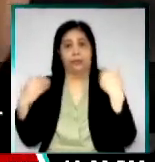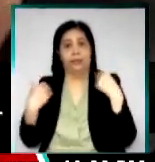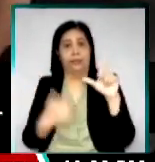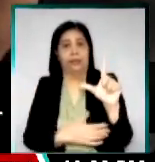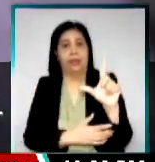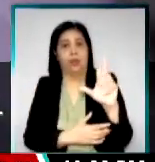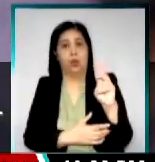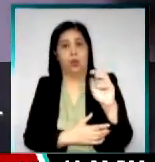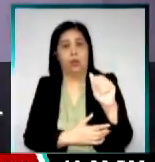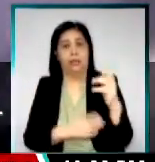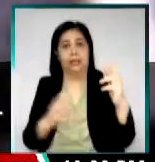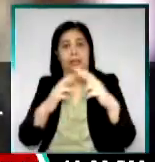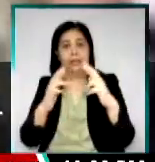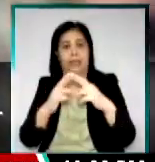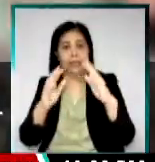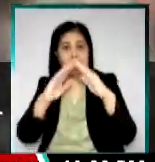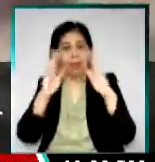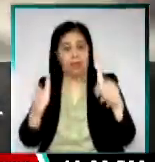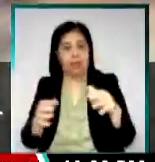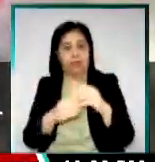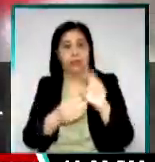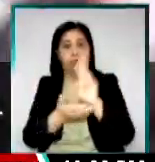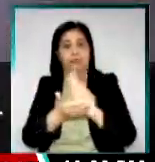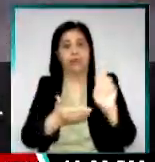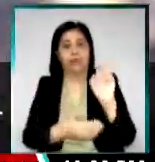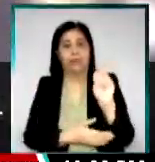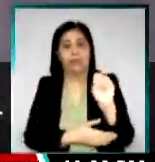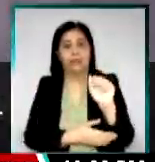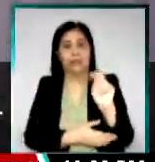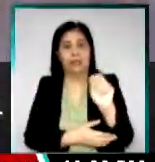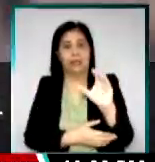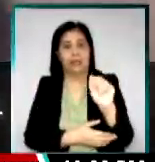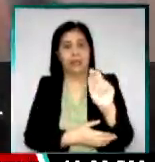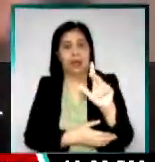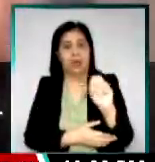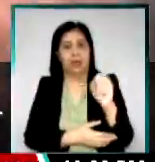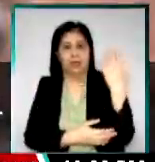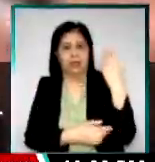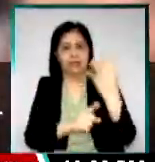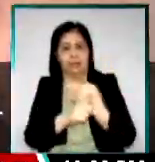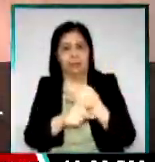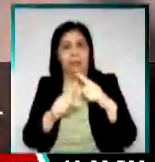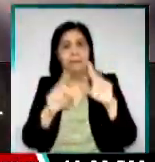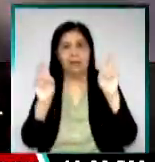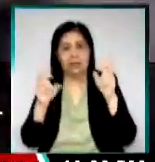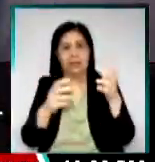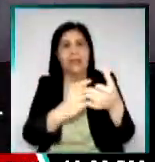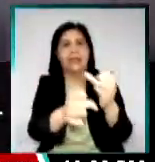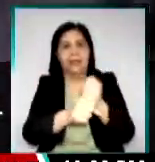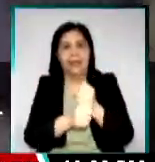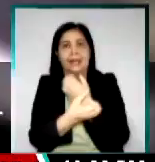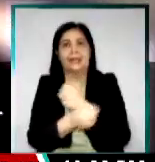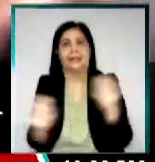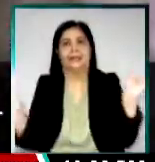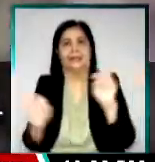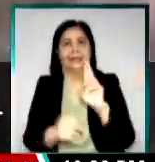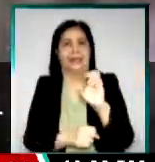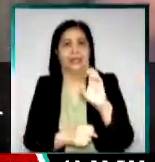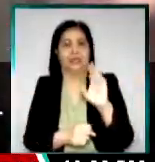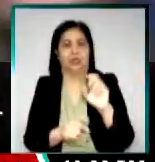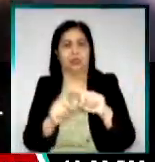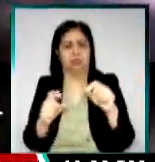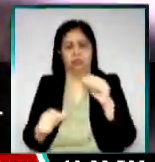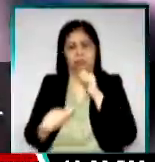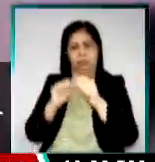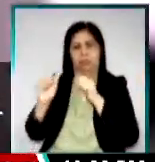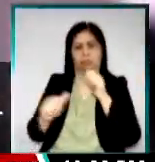loob ng University of San Carlos nitong Pebrero. Pero pag-rescue ang tawag dito ng mga pulis. Itinanggi ng universidad na